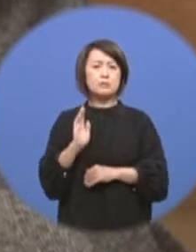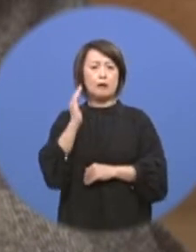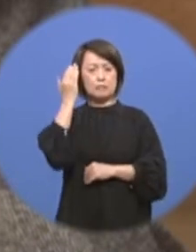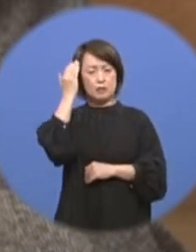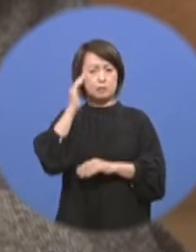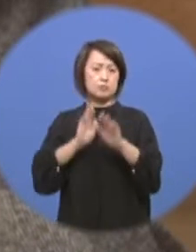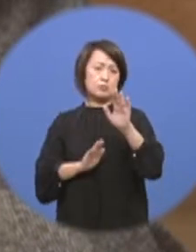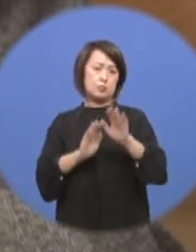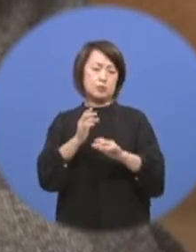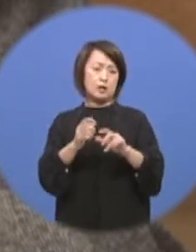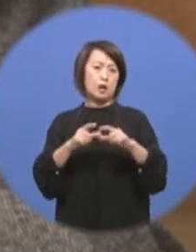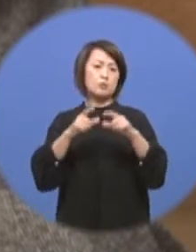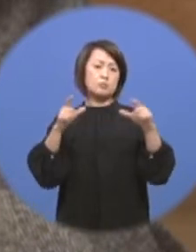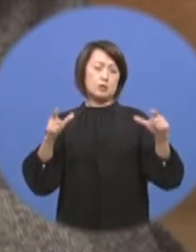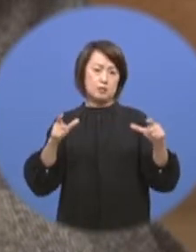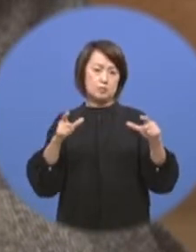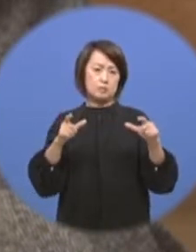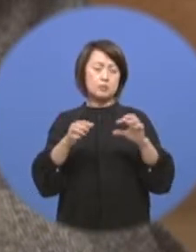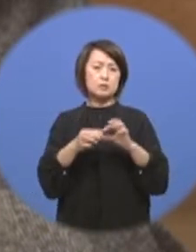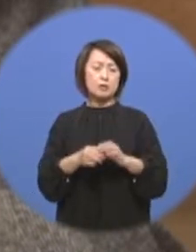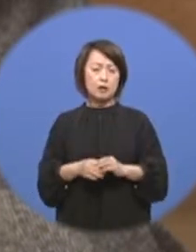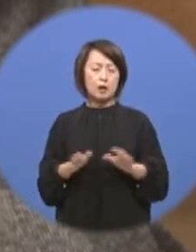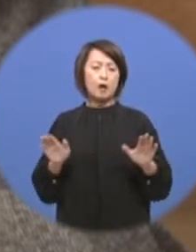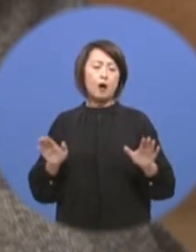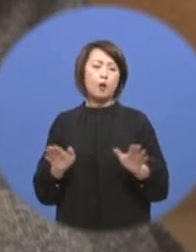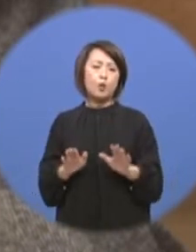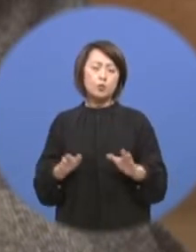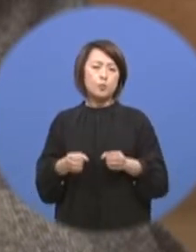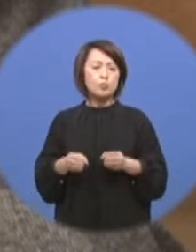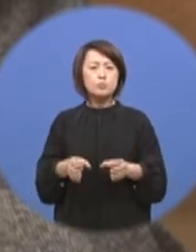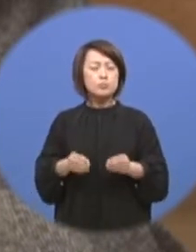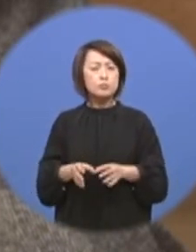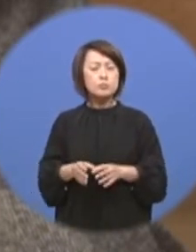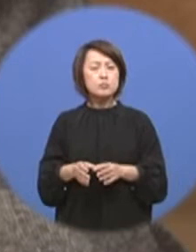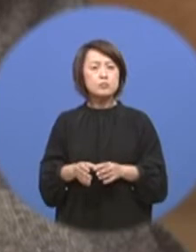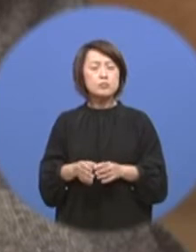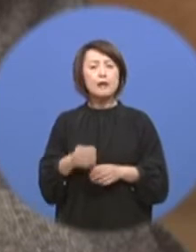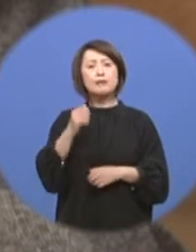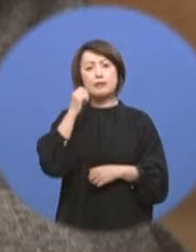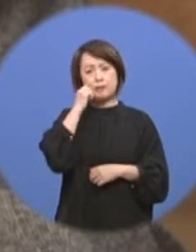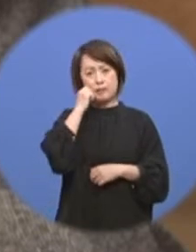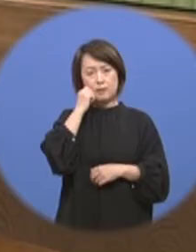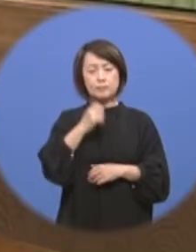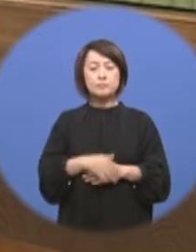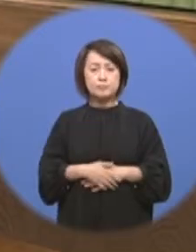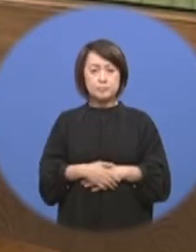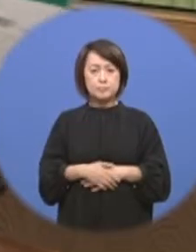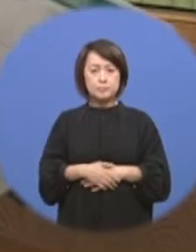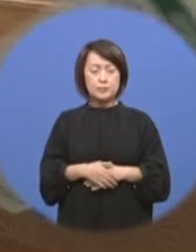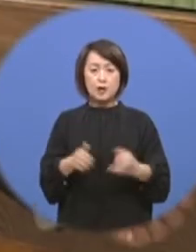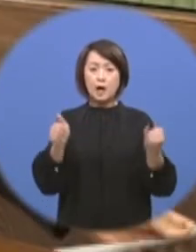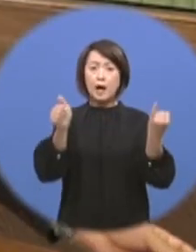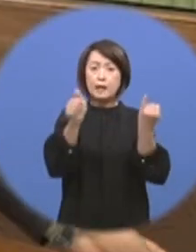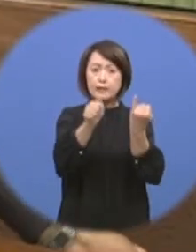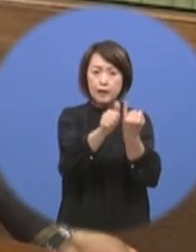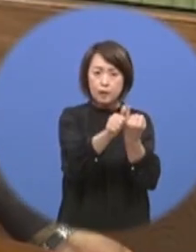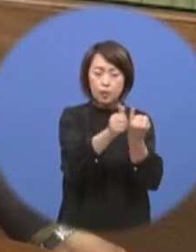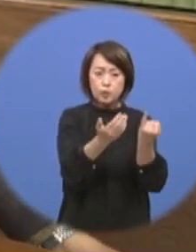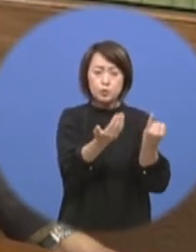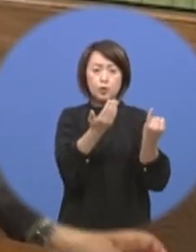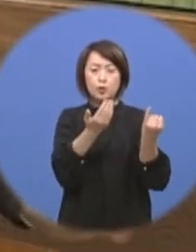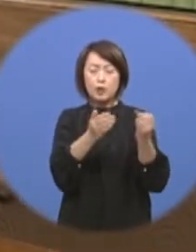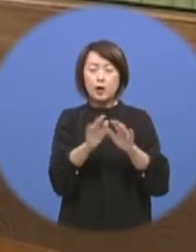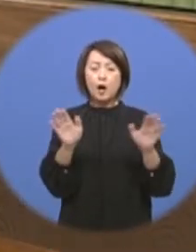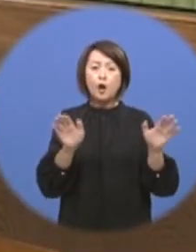子供さんがまああんまりできないやっぱり子どもというよりも結婚をする人